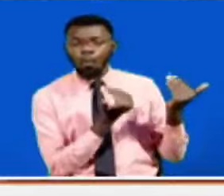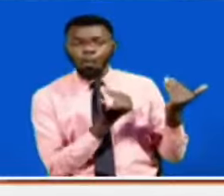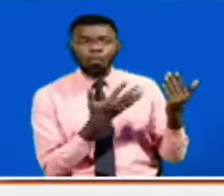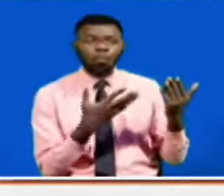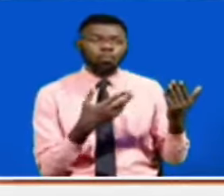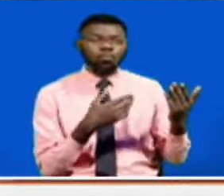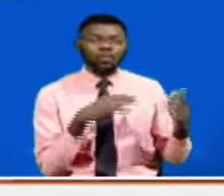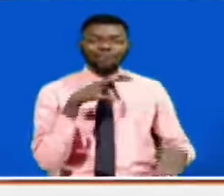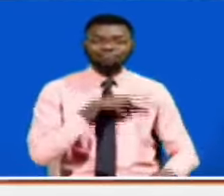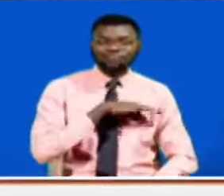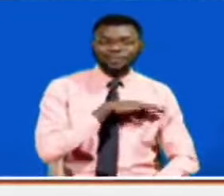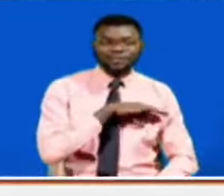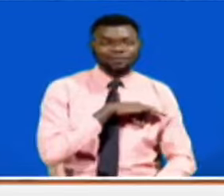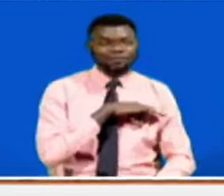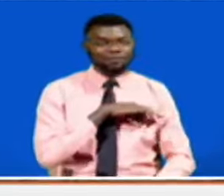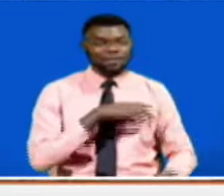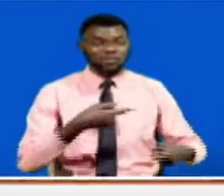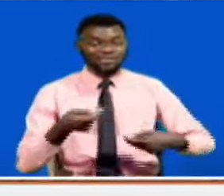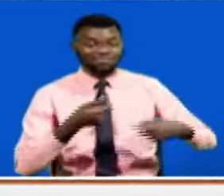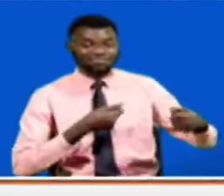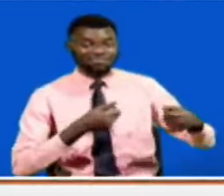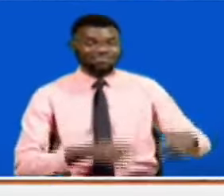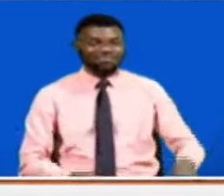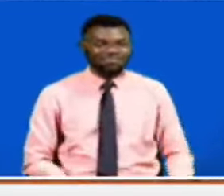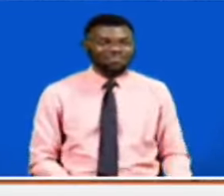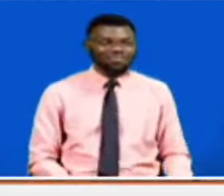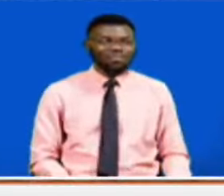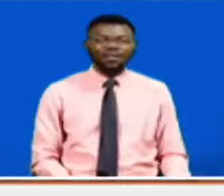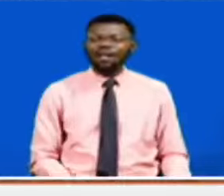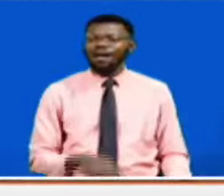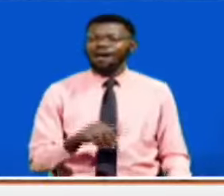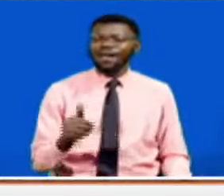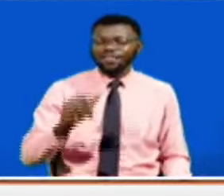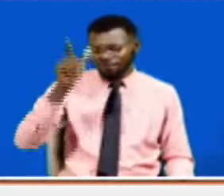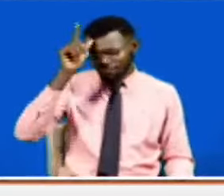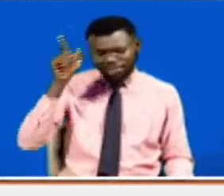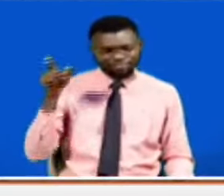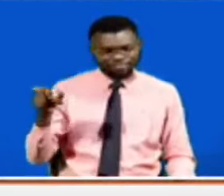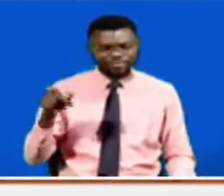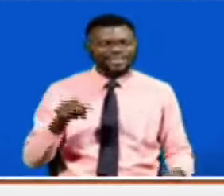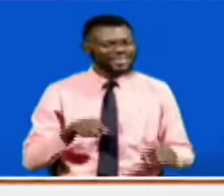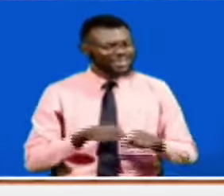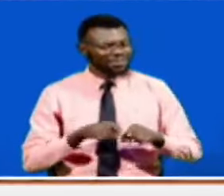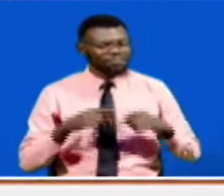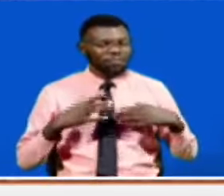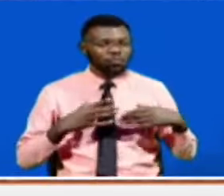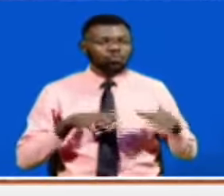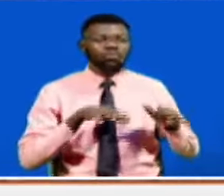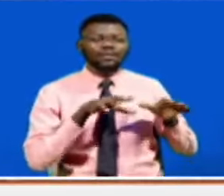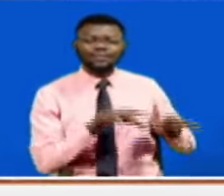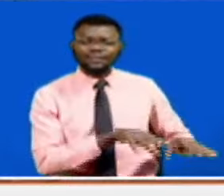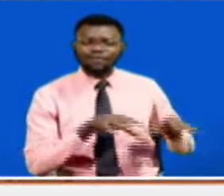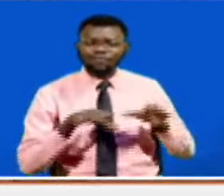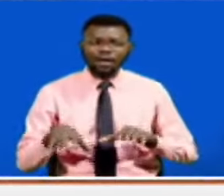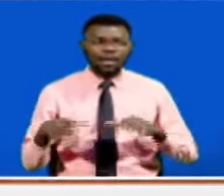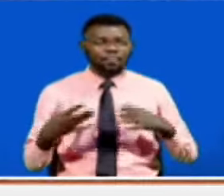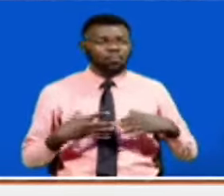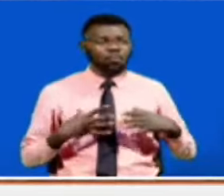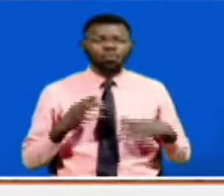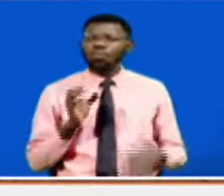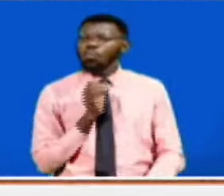hao wafanyaji kazi. Zitoni is another village suffering the same fate. Here, the locals are